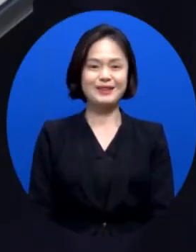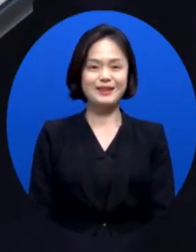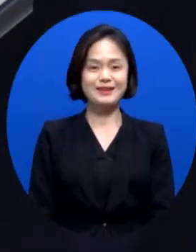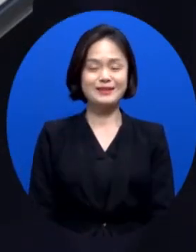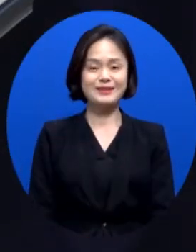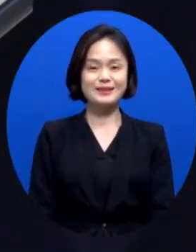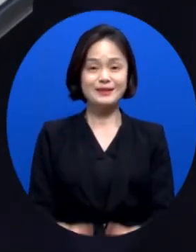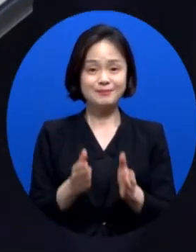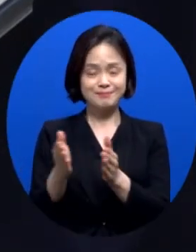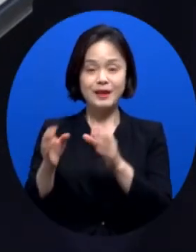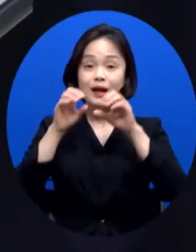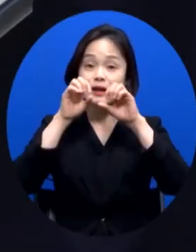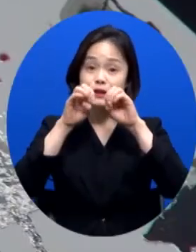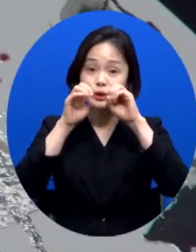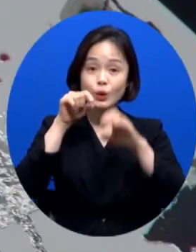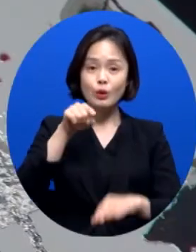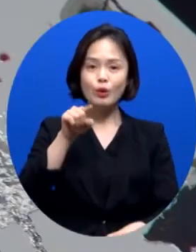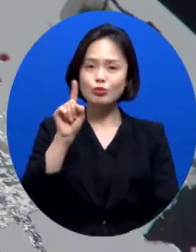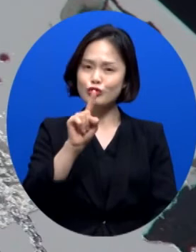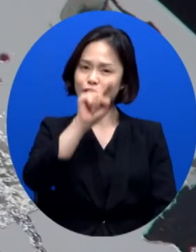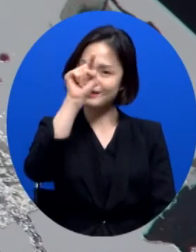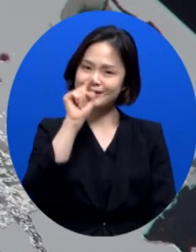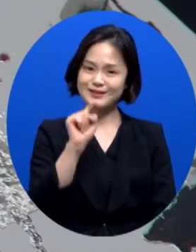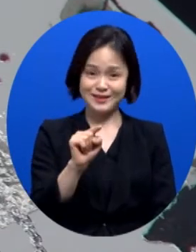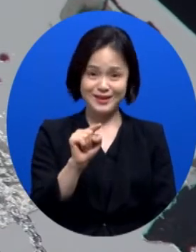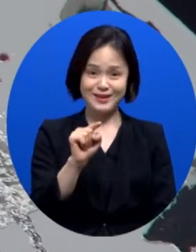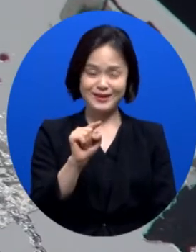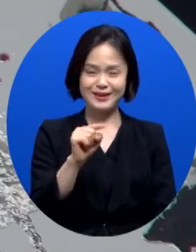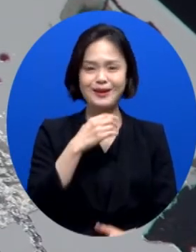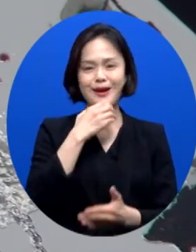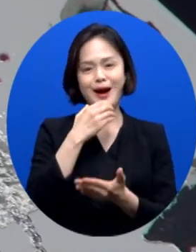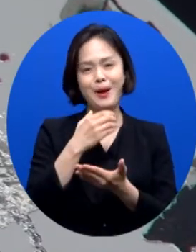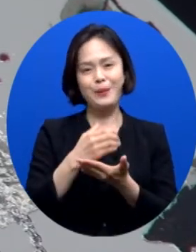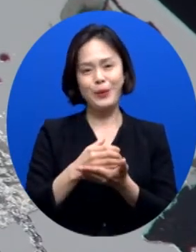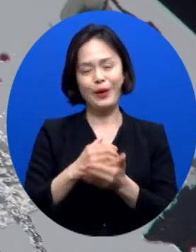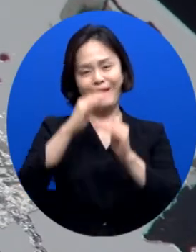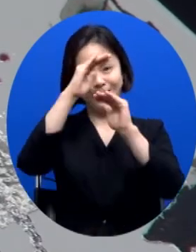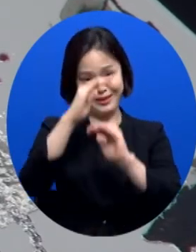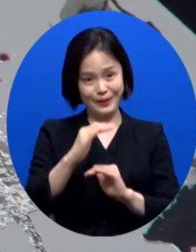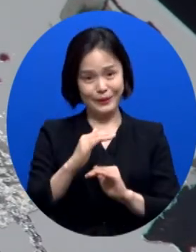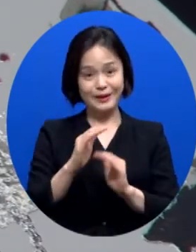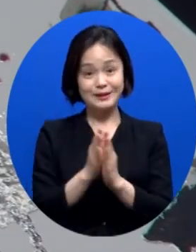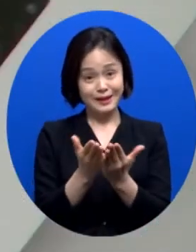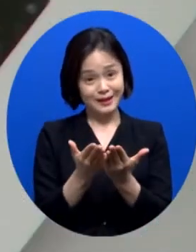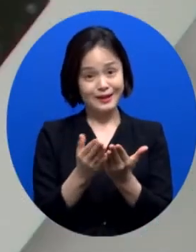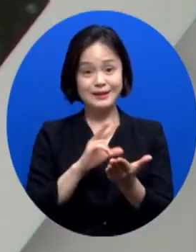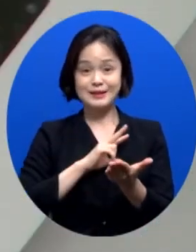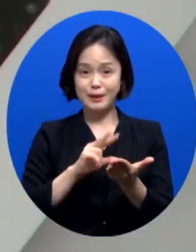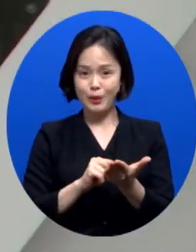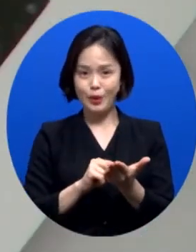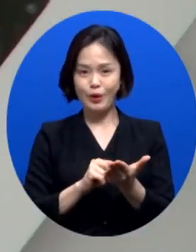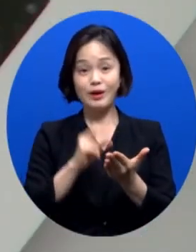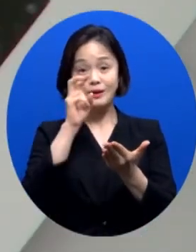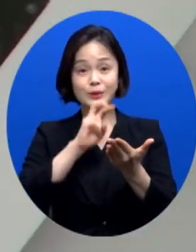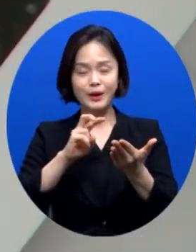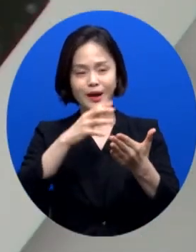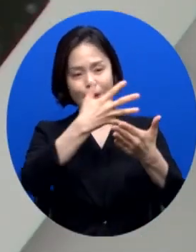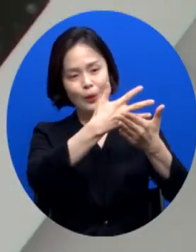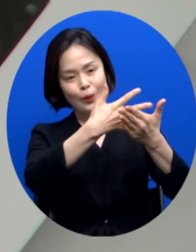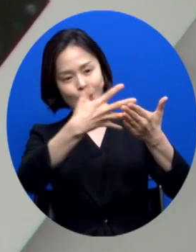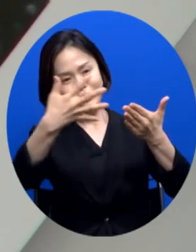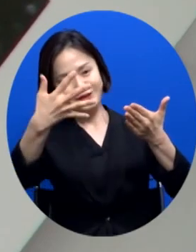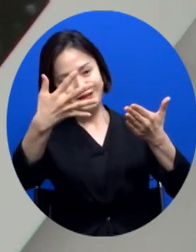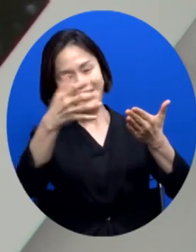선교란 무엇인가에 대한 눈물과 감동의 스토리, 오선지에 쓰인 삶입니다. 저자인 김용재